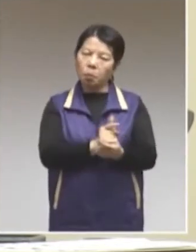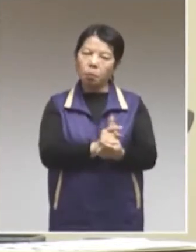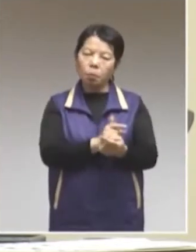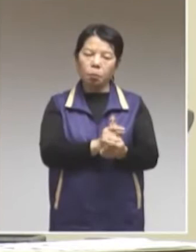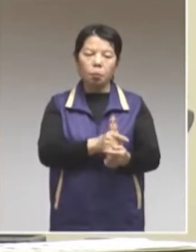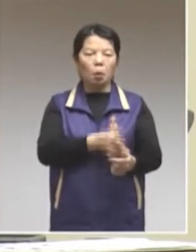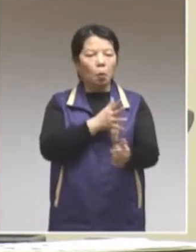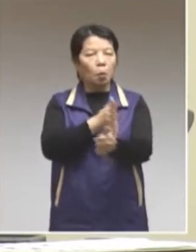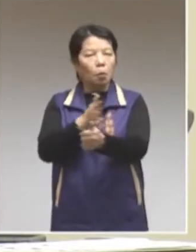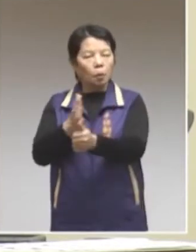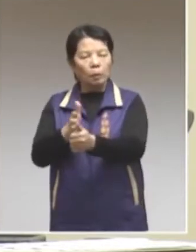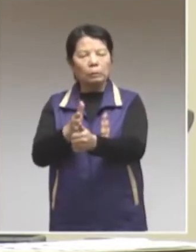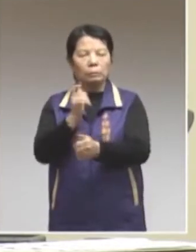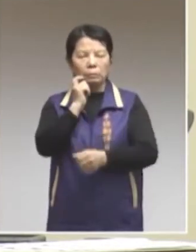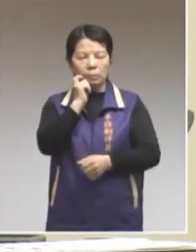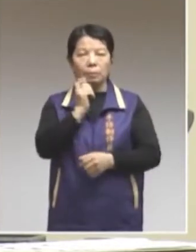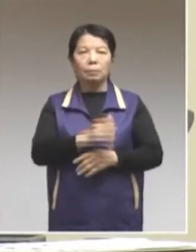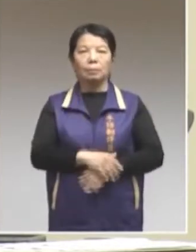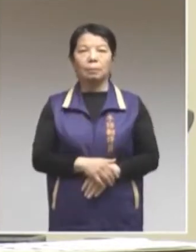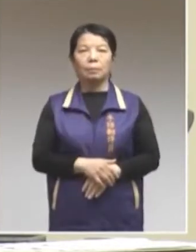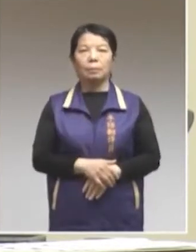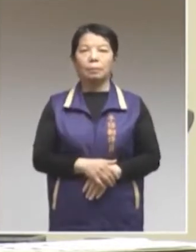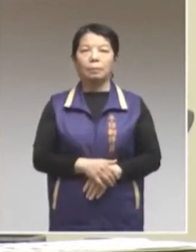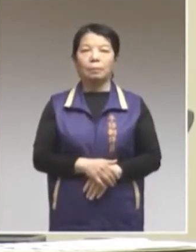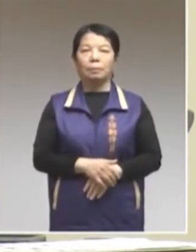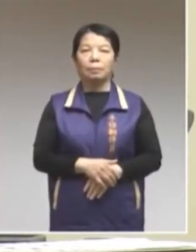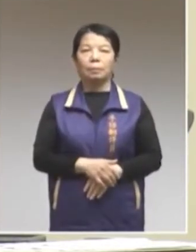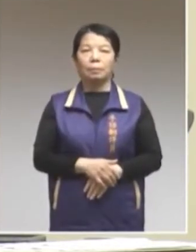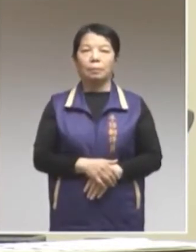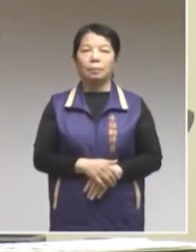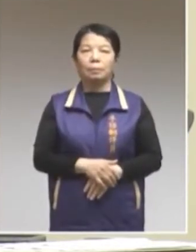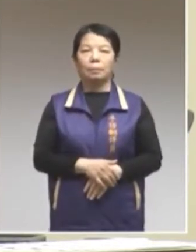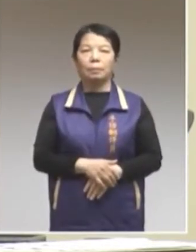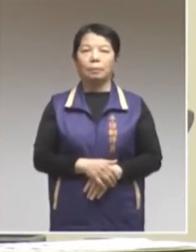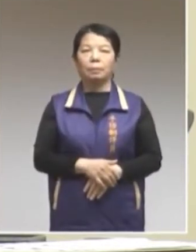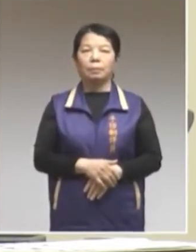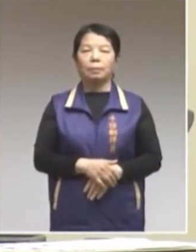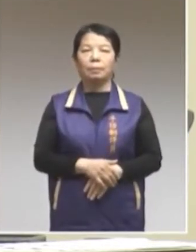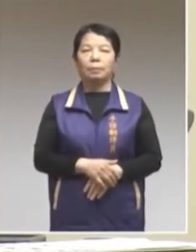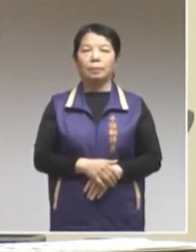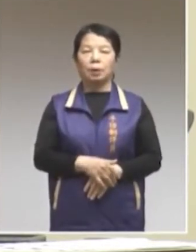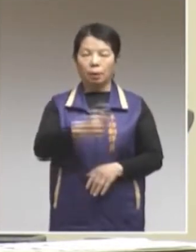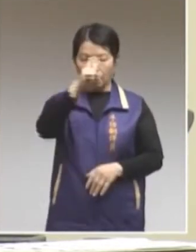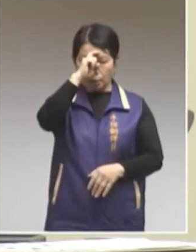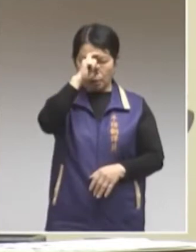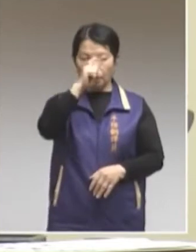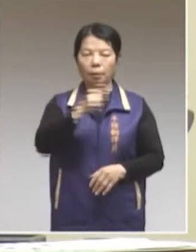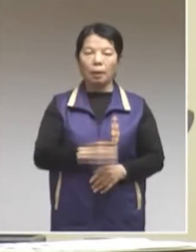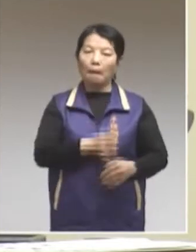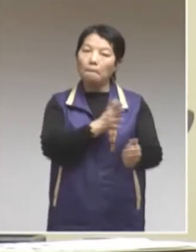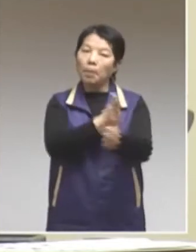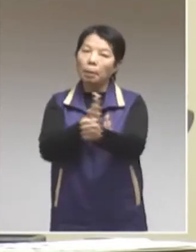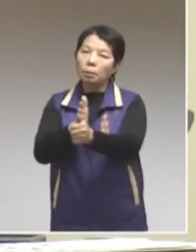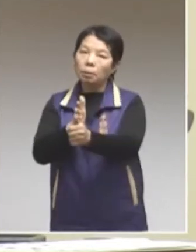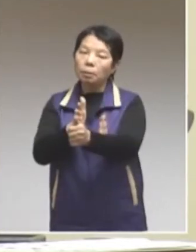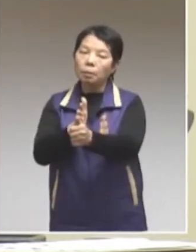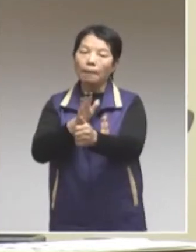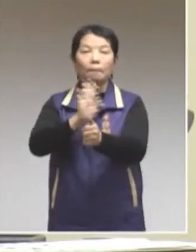对我们来讲是非常的困难哈。但是我们也希望说因为意料是要帮助整